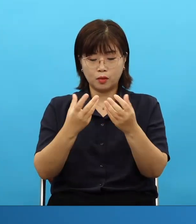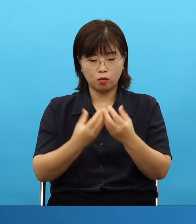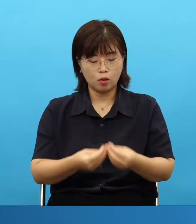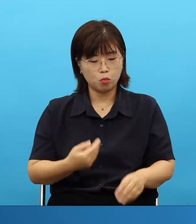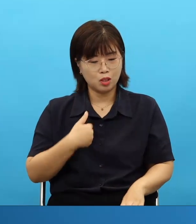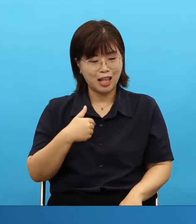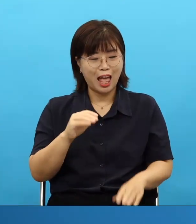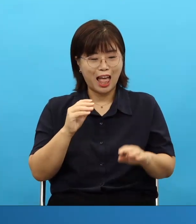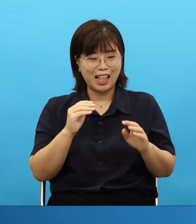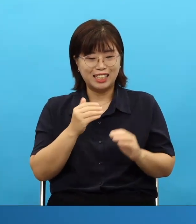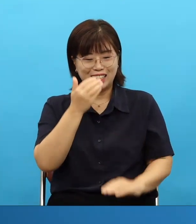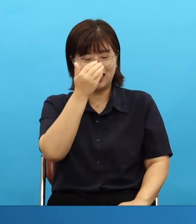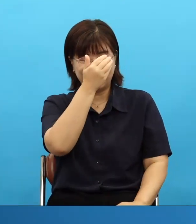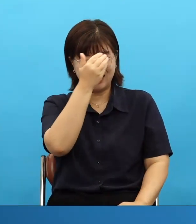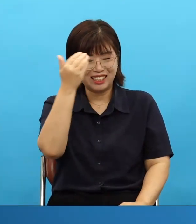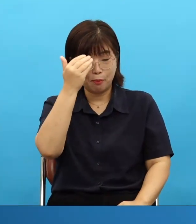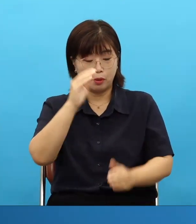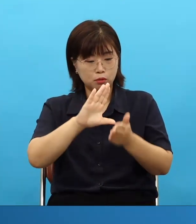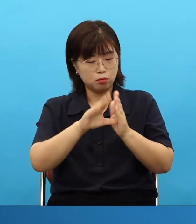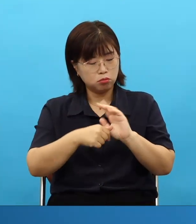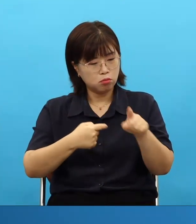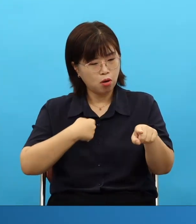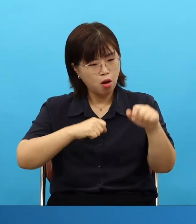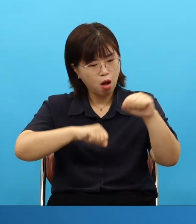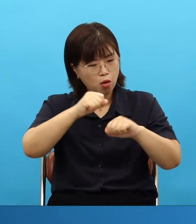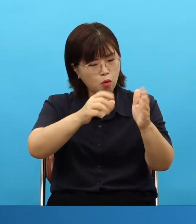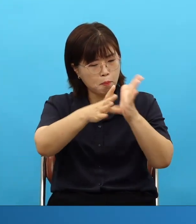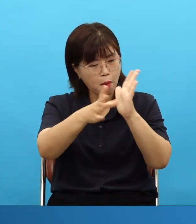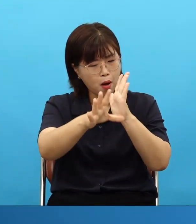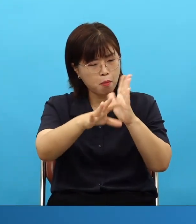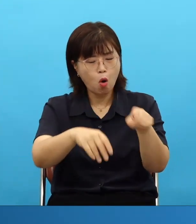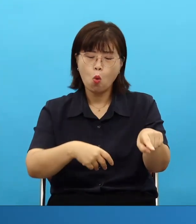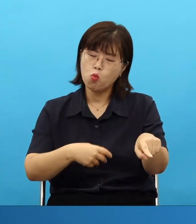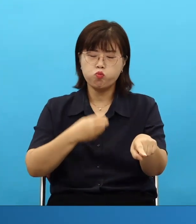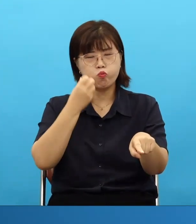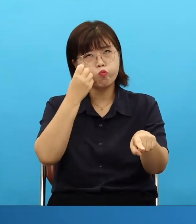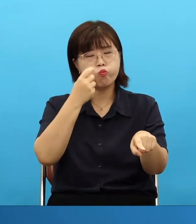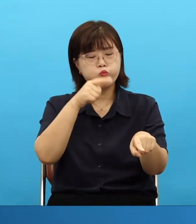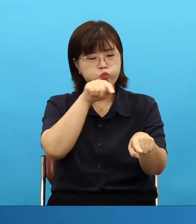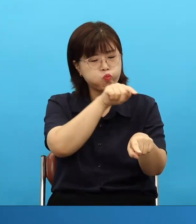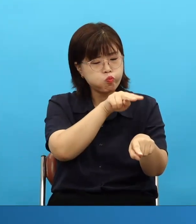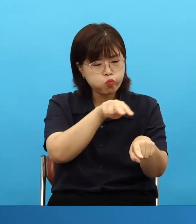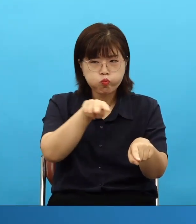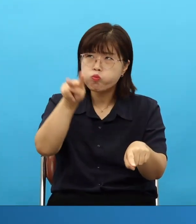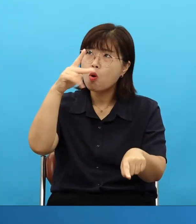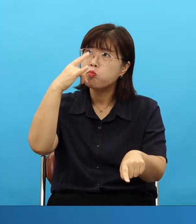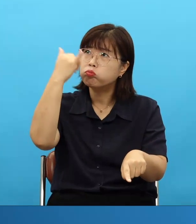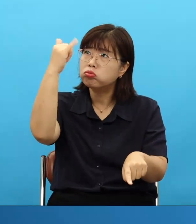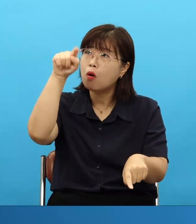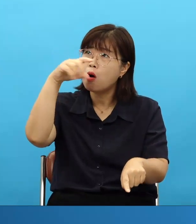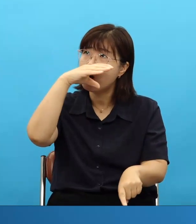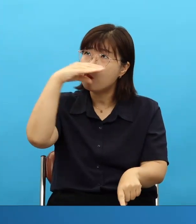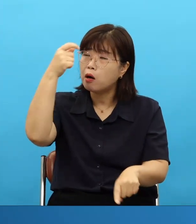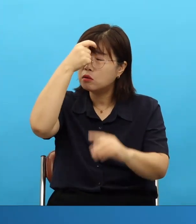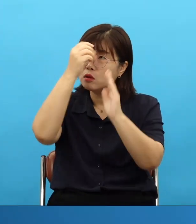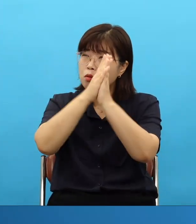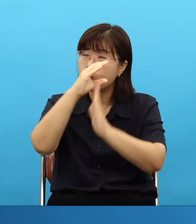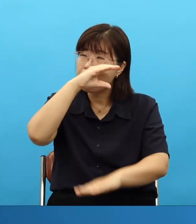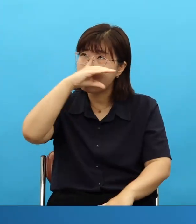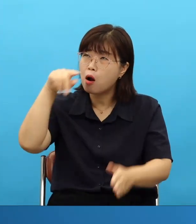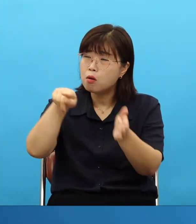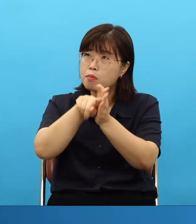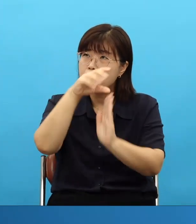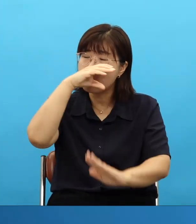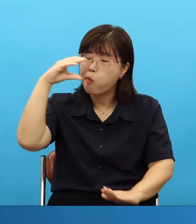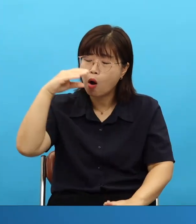쓰임 받아요. And there are some people who live their walk of faith very haphazardly, and yet later on I realized that they're truly used by God because they have parents of faith who